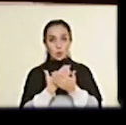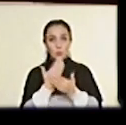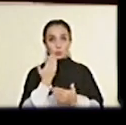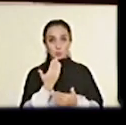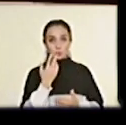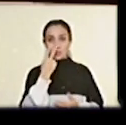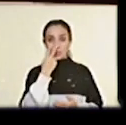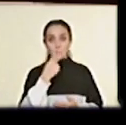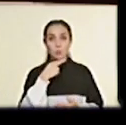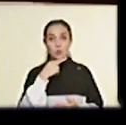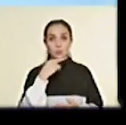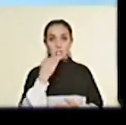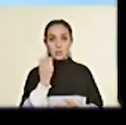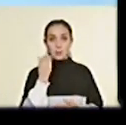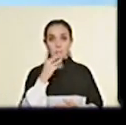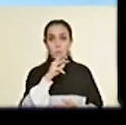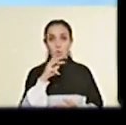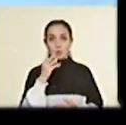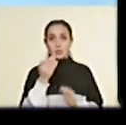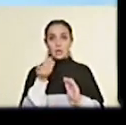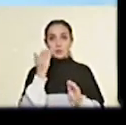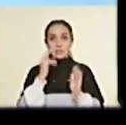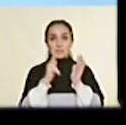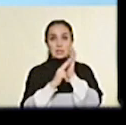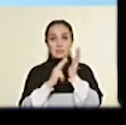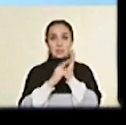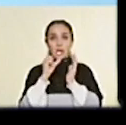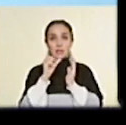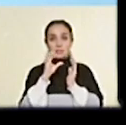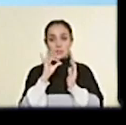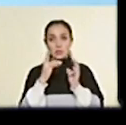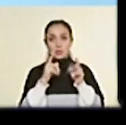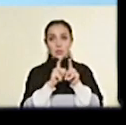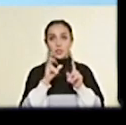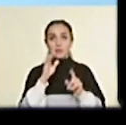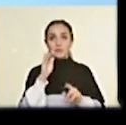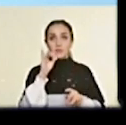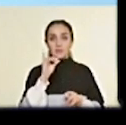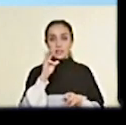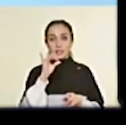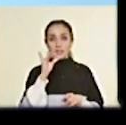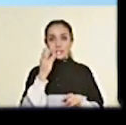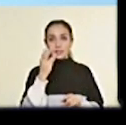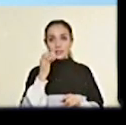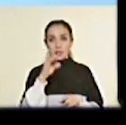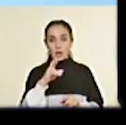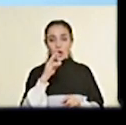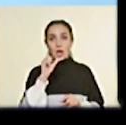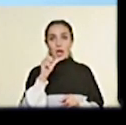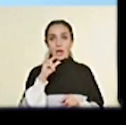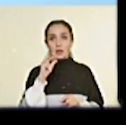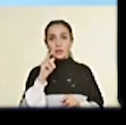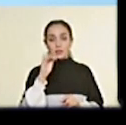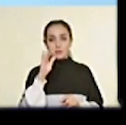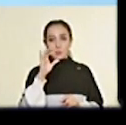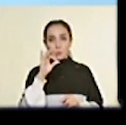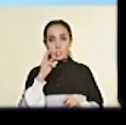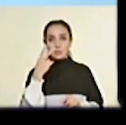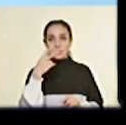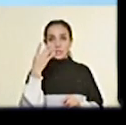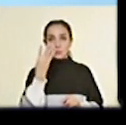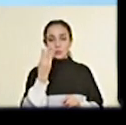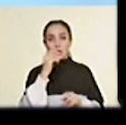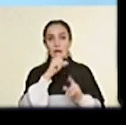e'tibor bersangiz, miloddan avvalgi 8-asrda Yunonistonda Finikiya alifbosi asosida 24